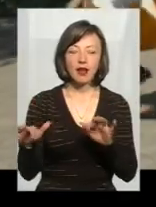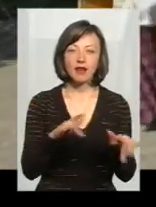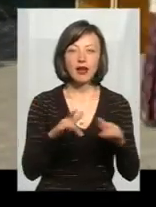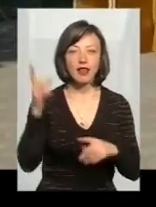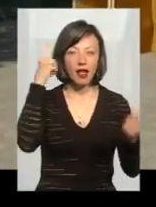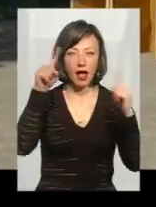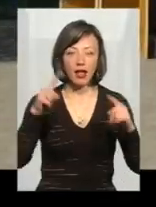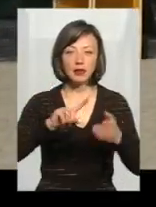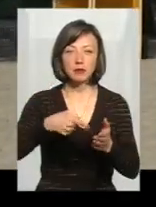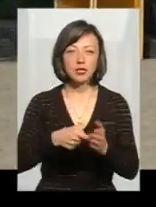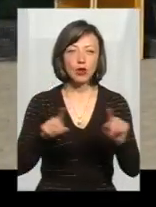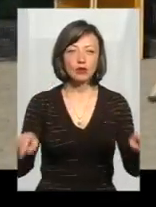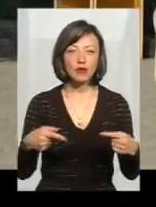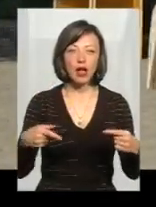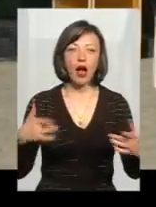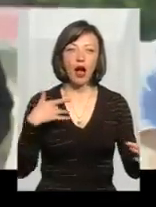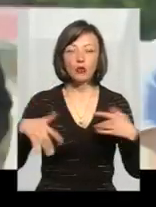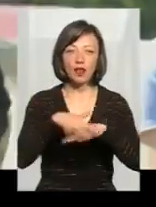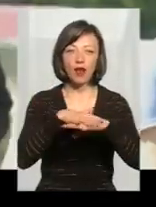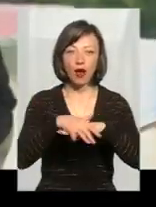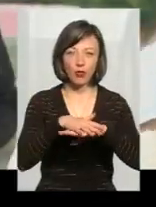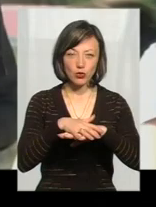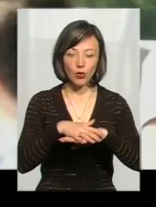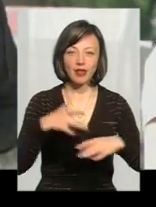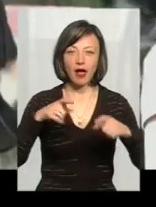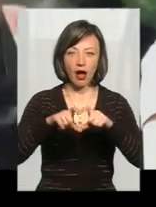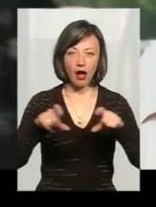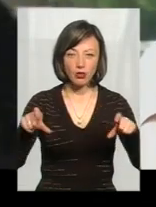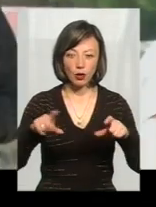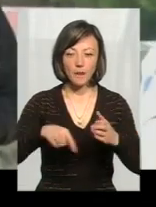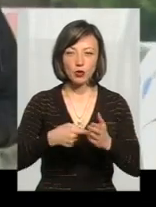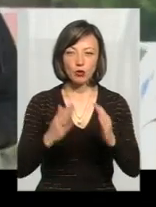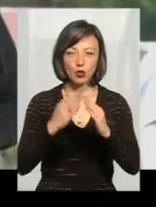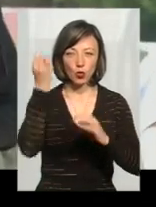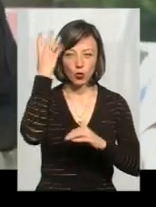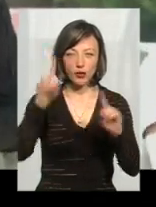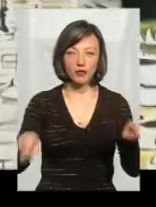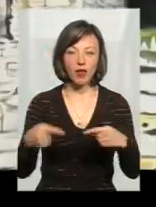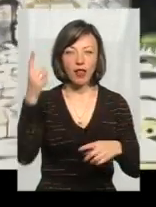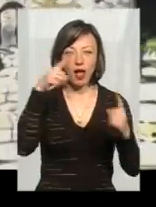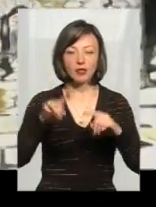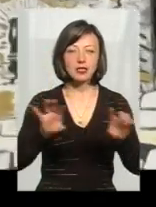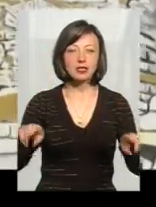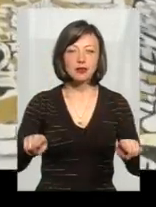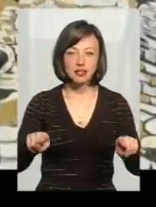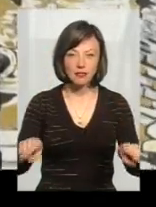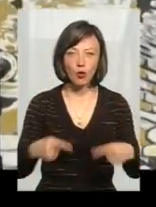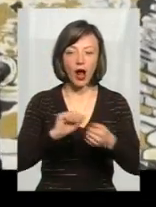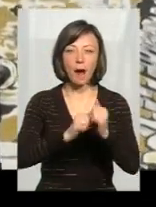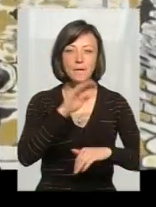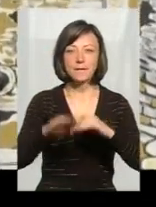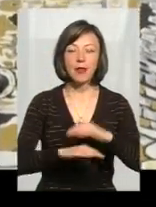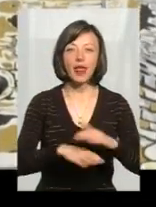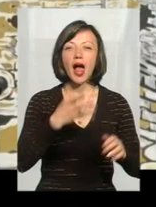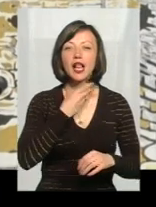міста оживають». Актори Народного аматорського драмтеатру міського будинку культури відтворюють на вулиці легенду про заснування Кам'янця литовськими